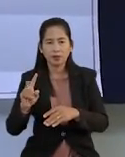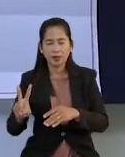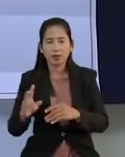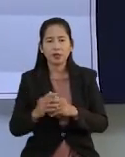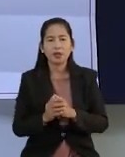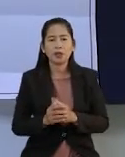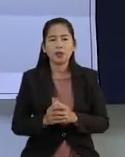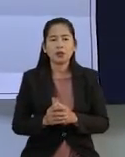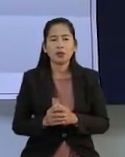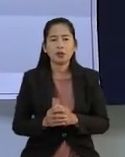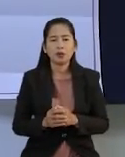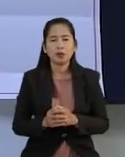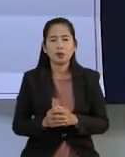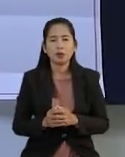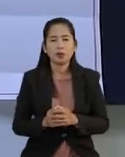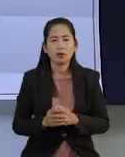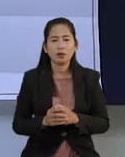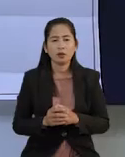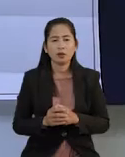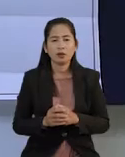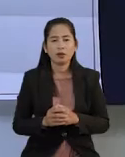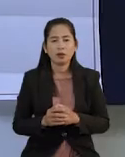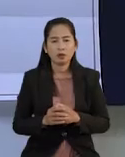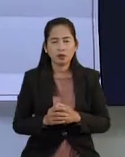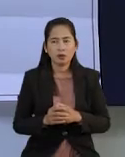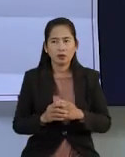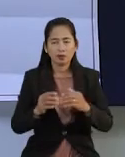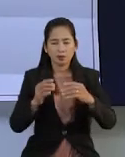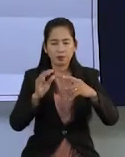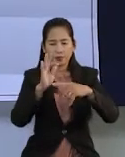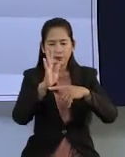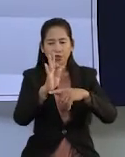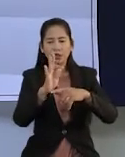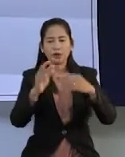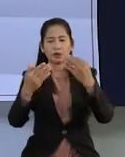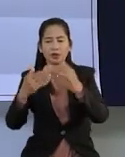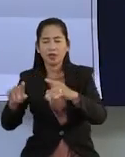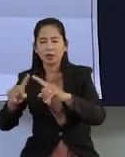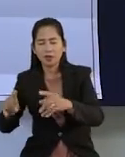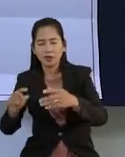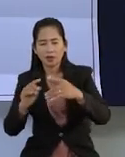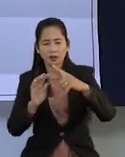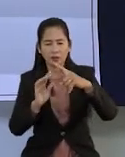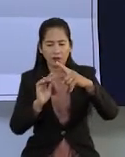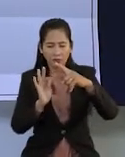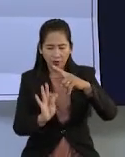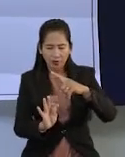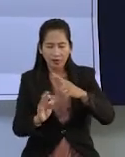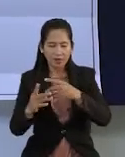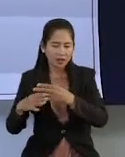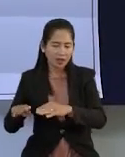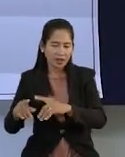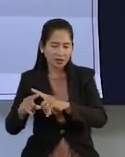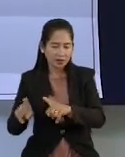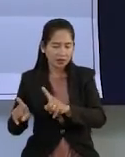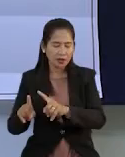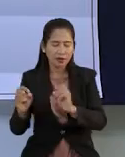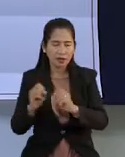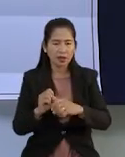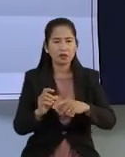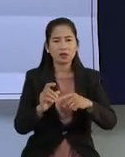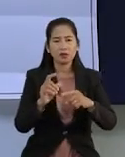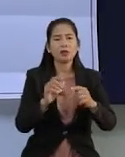chấm nôn. Ọt ai dơ phía dược chạy xê. Lẹ khăn đạch hát cứ con trời chạy nâng chầm nôn tài